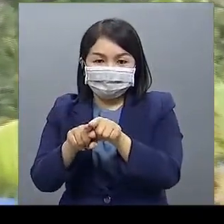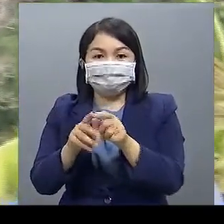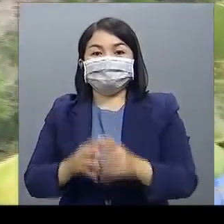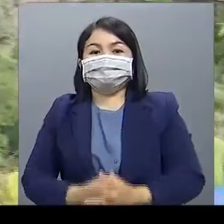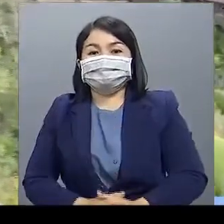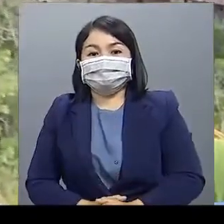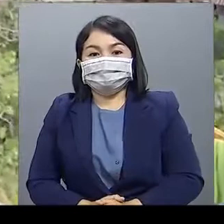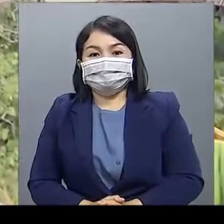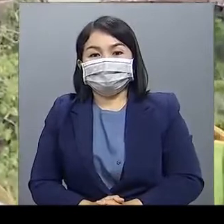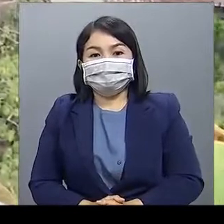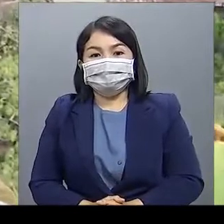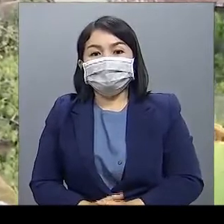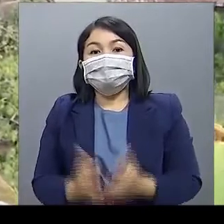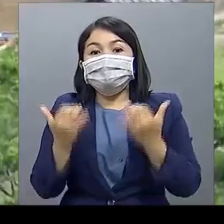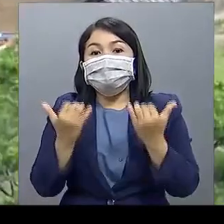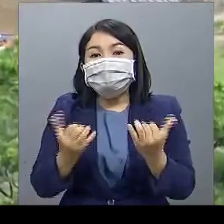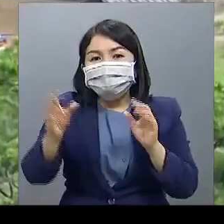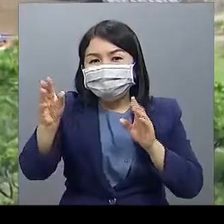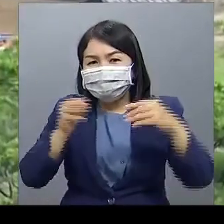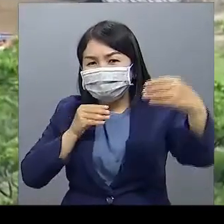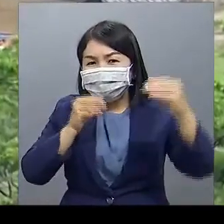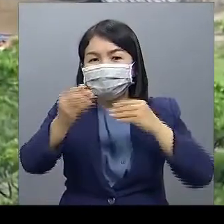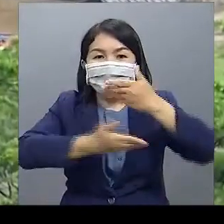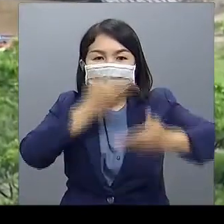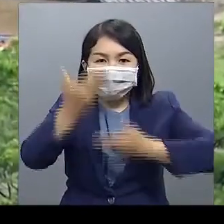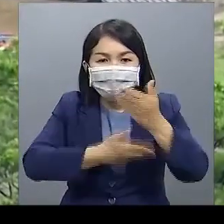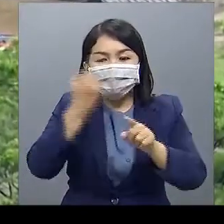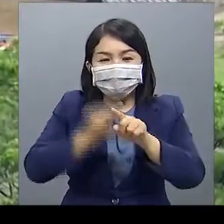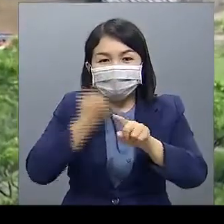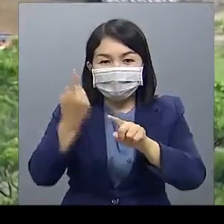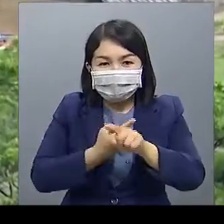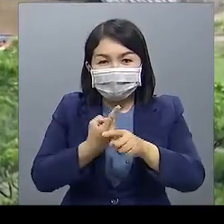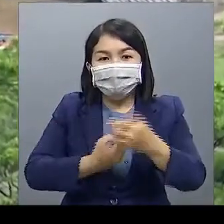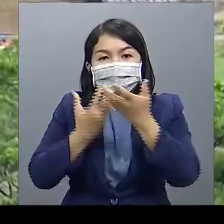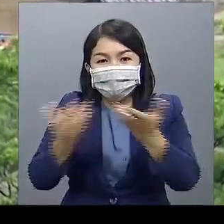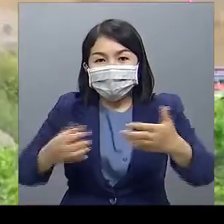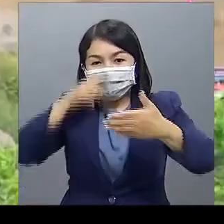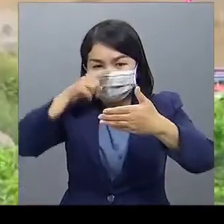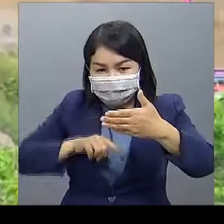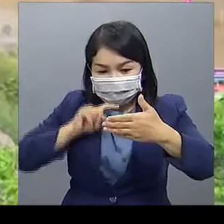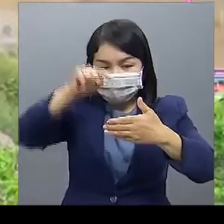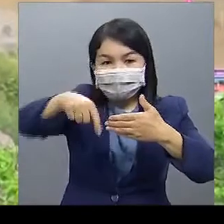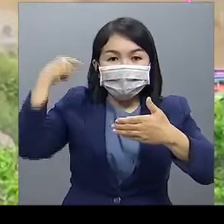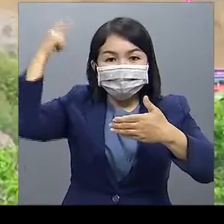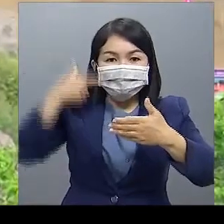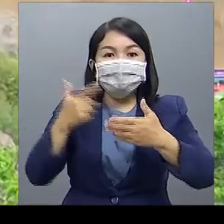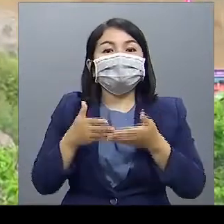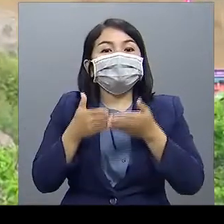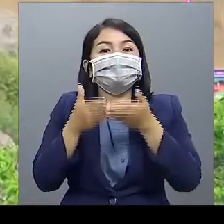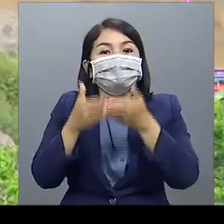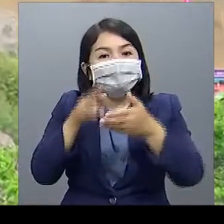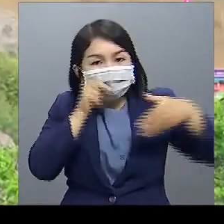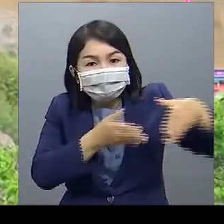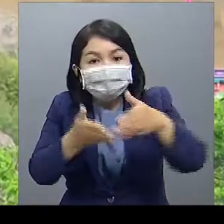สำหรับจุดผ่อนปรนการค้าชั่วคราวที่บ้านแม่สามแลบและการเดินเรือในแม่น้ำสารวินนะครับยังคงปิดต่อเนื่องโดยผู้ว่า